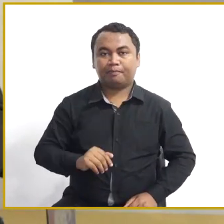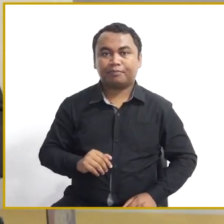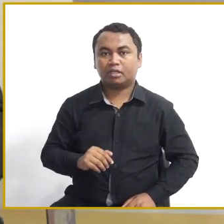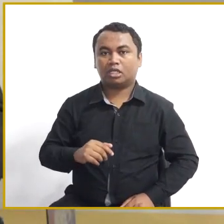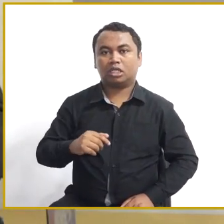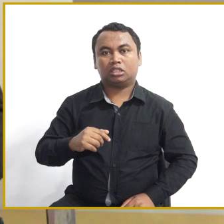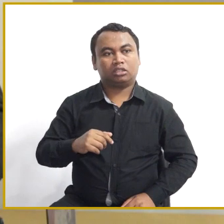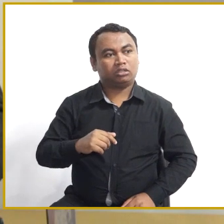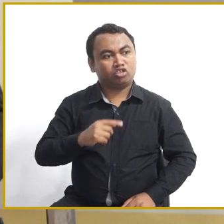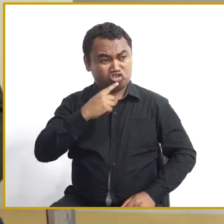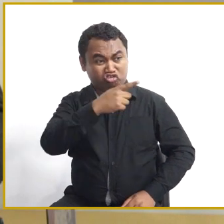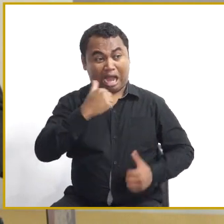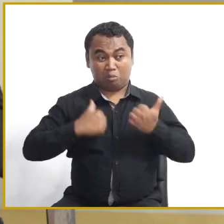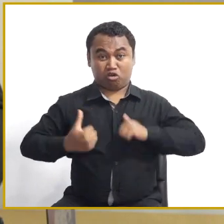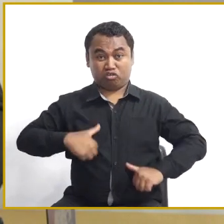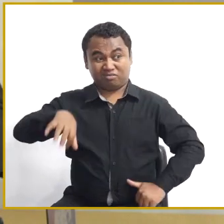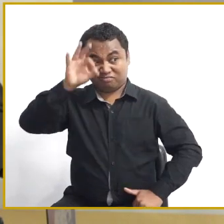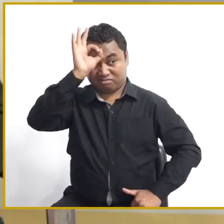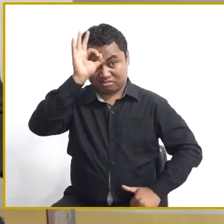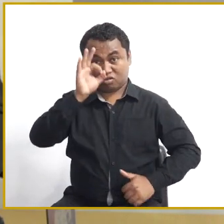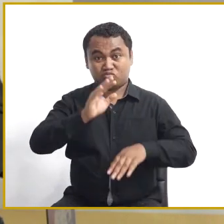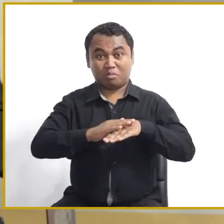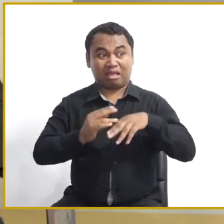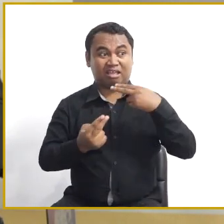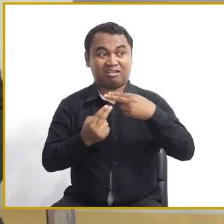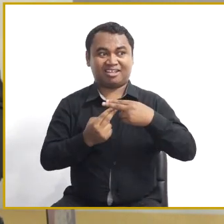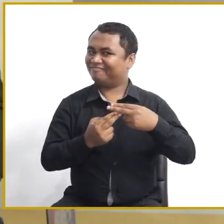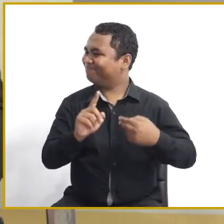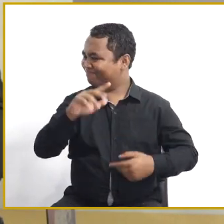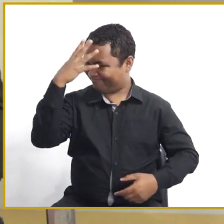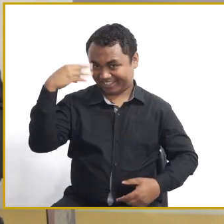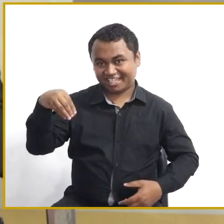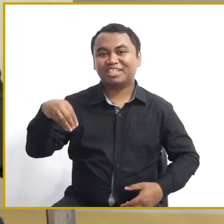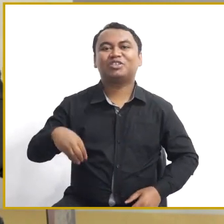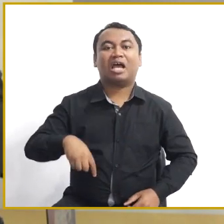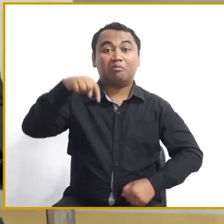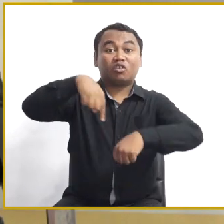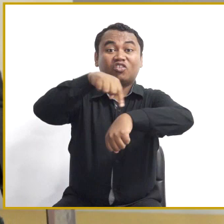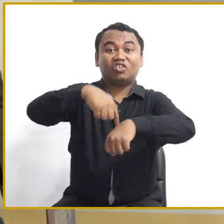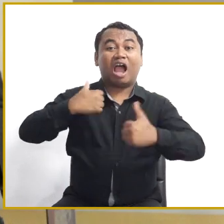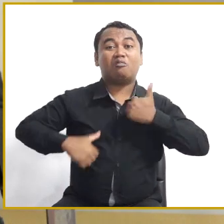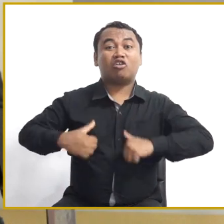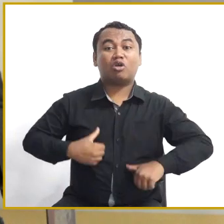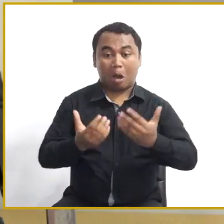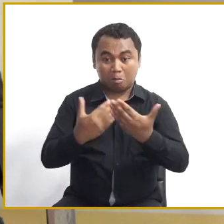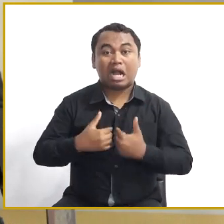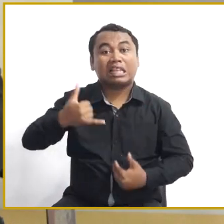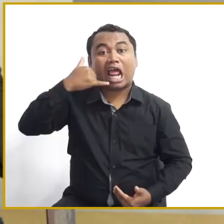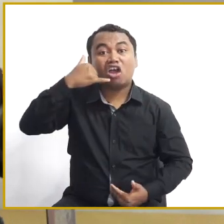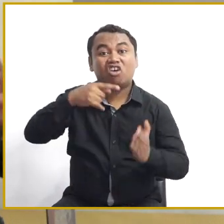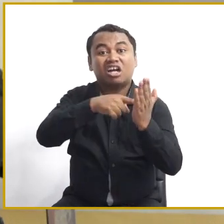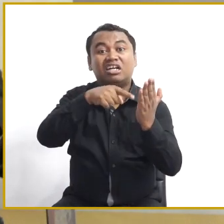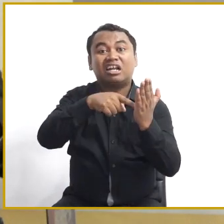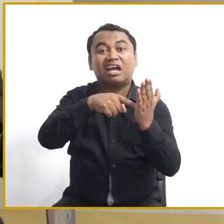tsy maharaka amin'ny resaka teknôlôjia amintsika amin'teny zao a efa misy telefonina daholo a